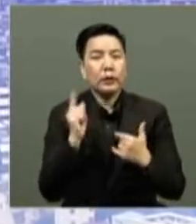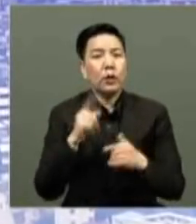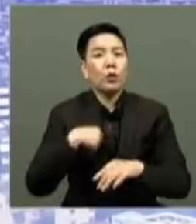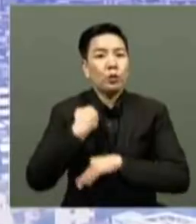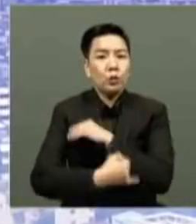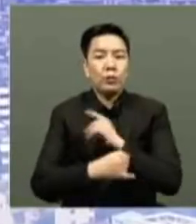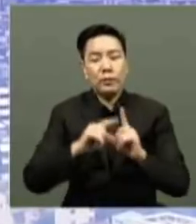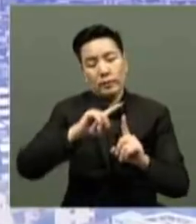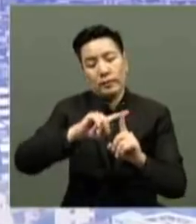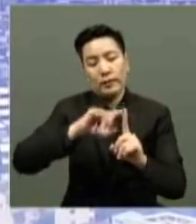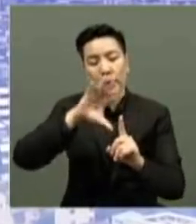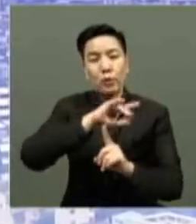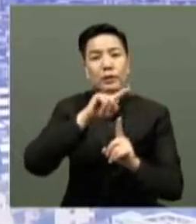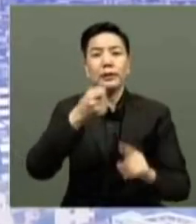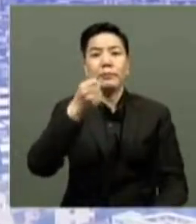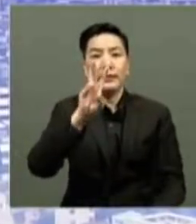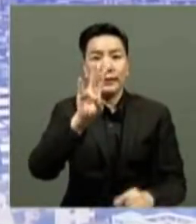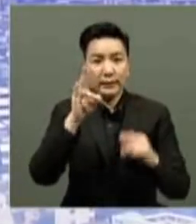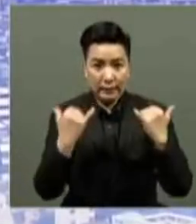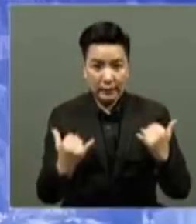เปอร์เซ็นต์นี่ซึ่งสุดได้ครับอาจจะมีกรณีที่ตกหล่นอยู่บ้างเล็กน้อยนะครับเพราะว่าส่วนใหญ่ผมเชื่อว่าจะต้องสิ้นสุดท้ายในวันที่17พฤษภาคมครับครับอันนี้มีสี